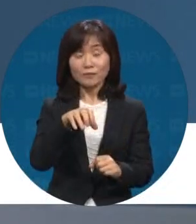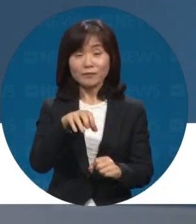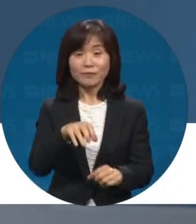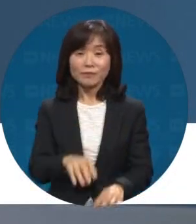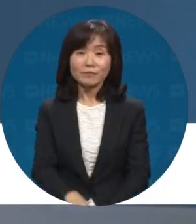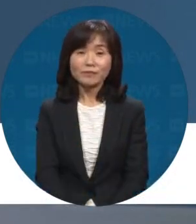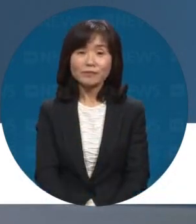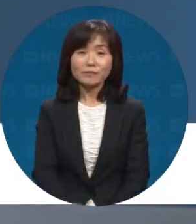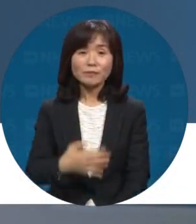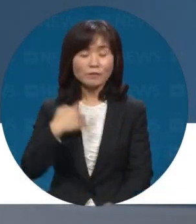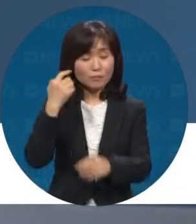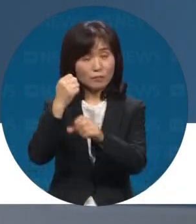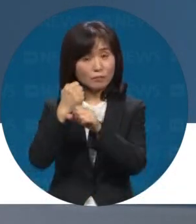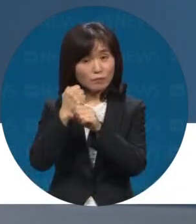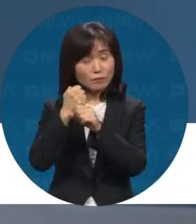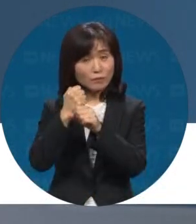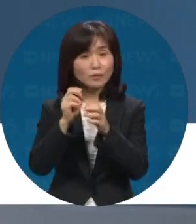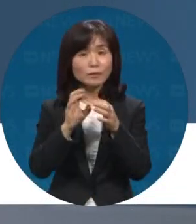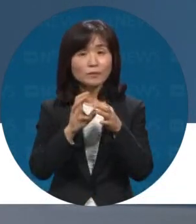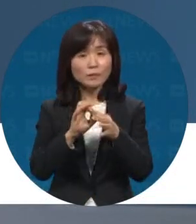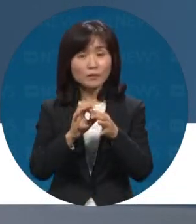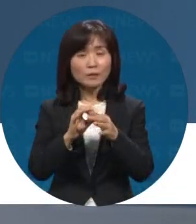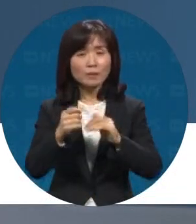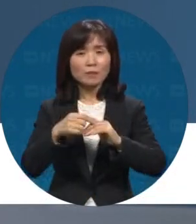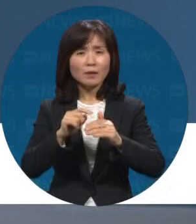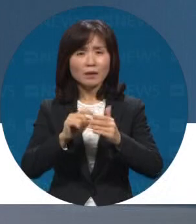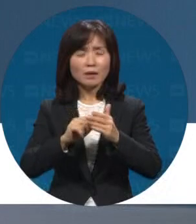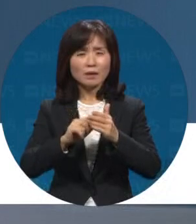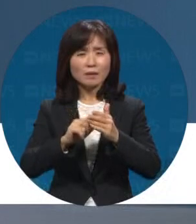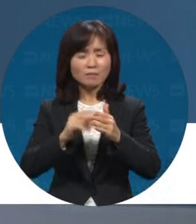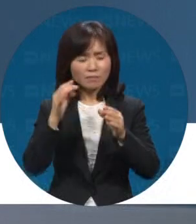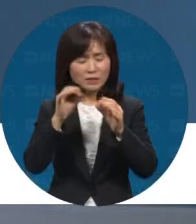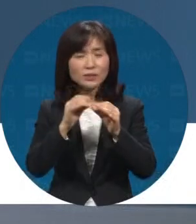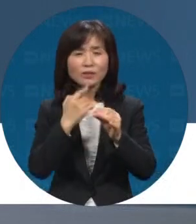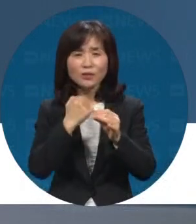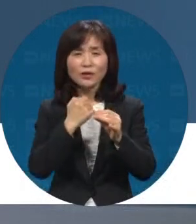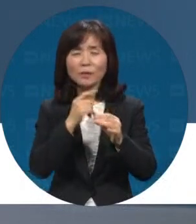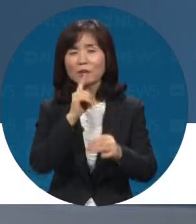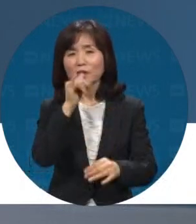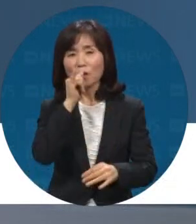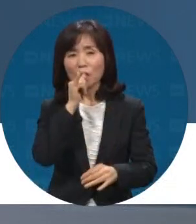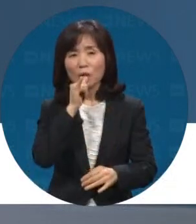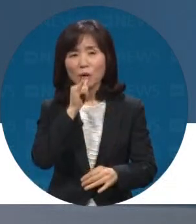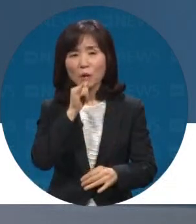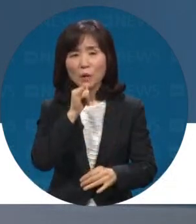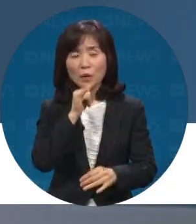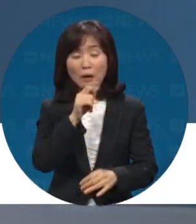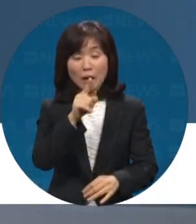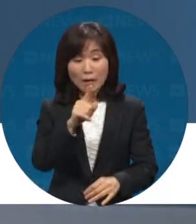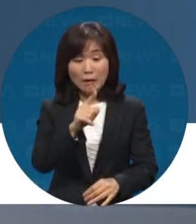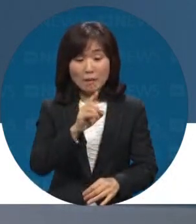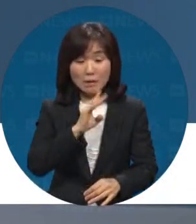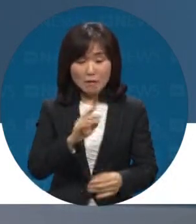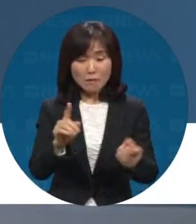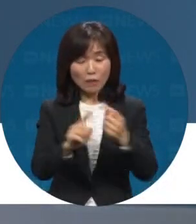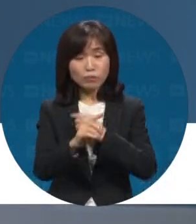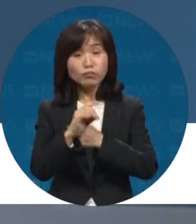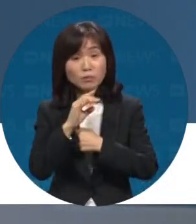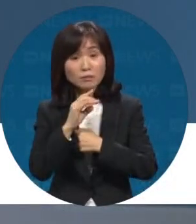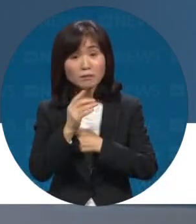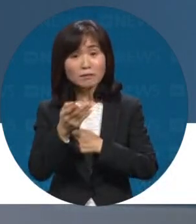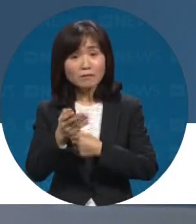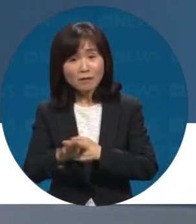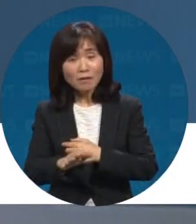제가 연구를 하면서 마음에 와닿았던 말이 있는데요 고작 이것 하나 바꿨을 뿐인데라는